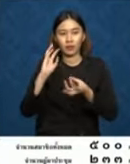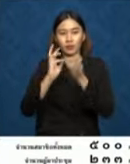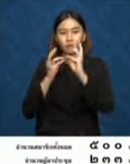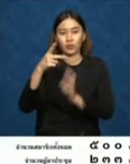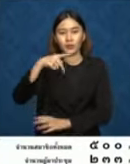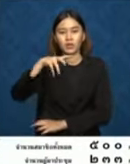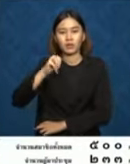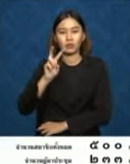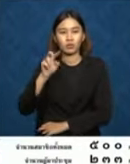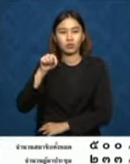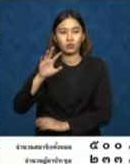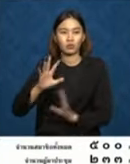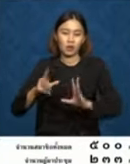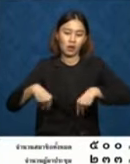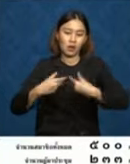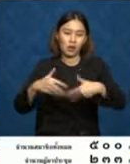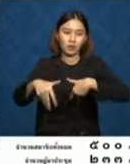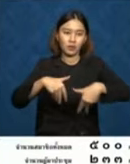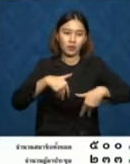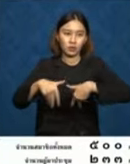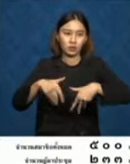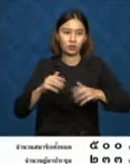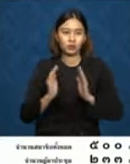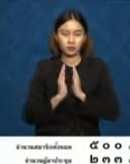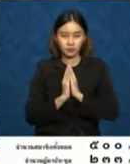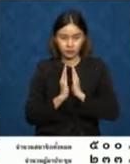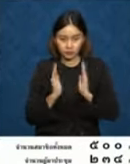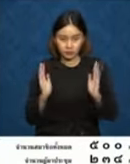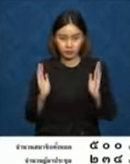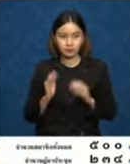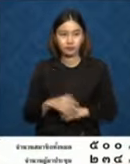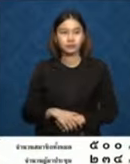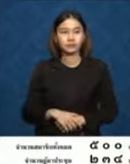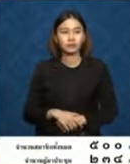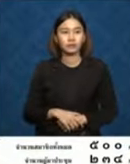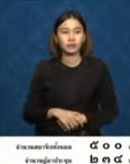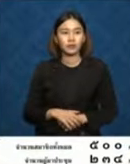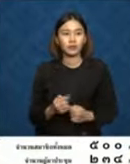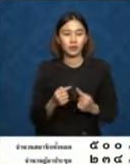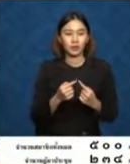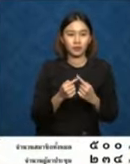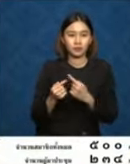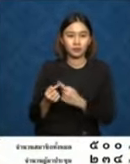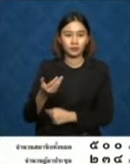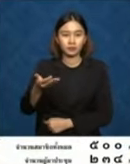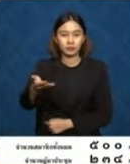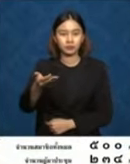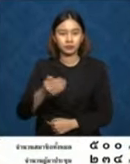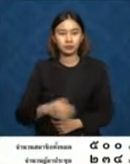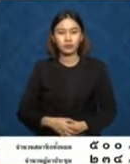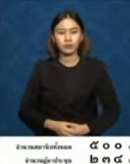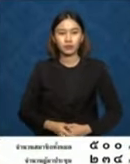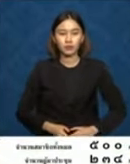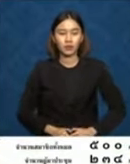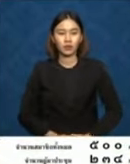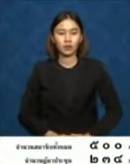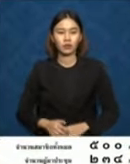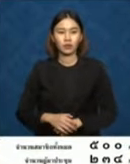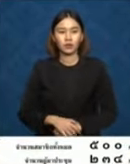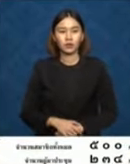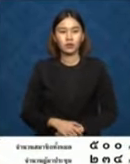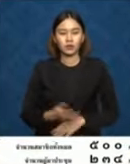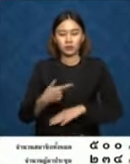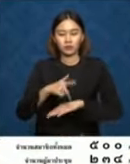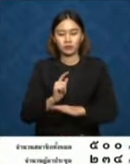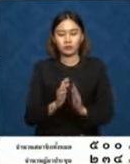PM 2.5 ให้กับพี่น้องประชาชนด้วยครับขอบคุณท่านประธานนะครับ ขอบคุณครับเชิญท่านชัชวานแพทย์ยาไทยครับ ก